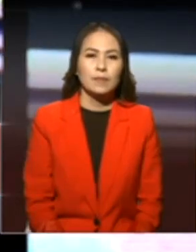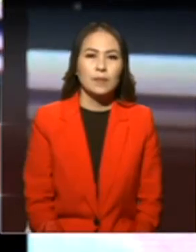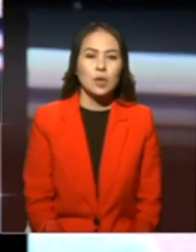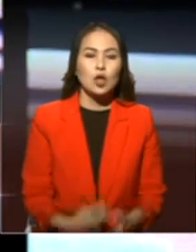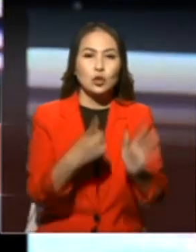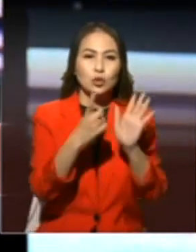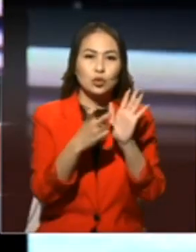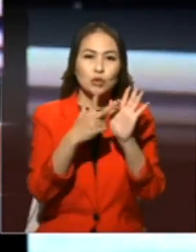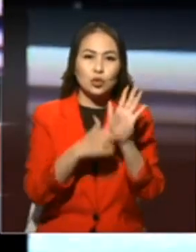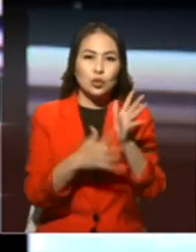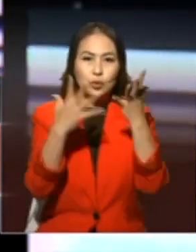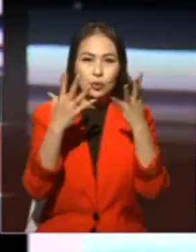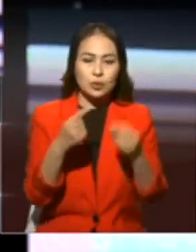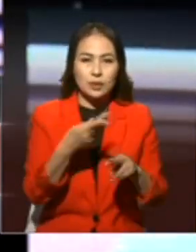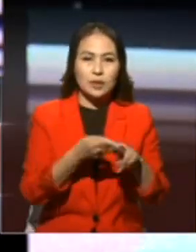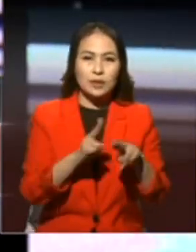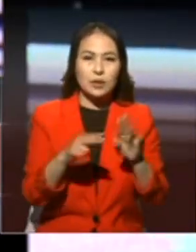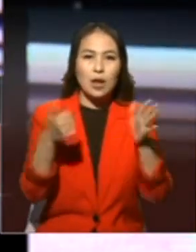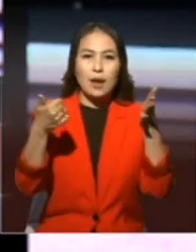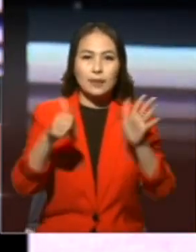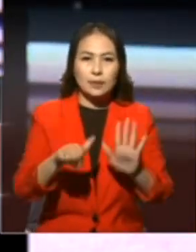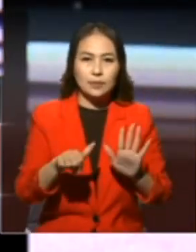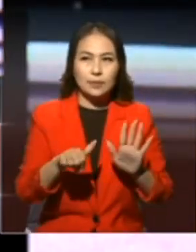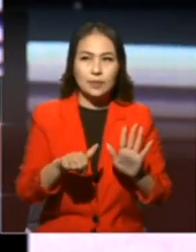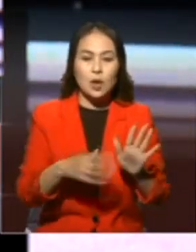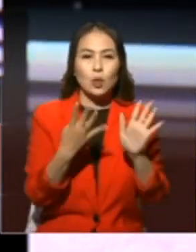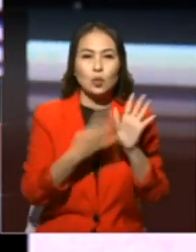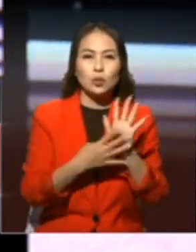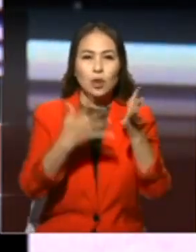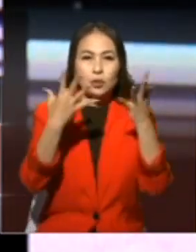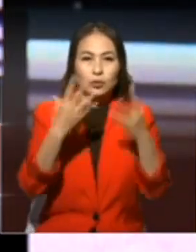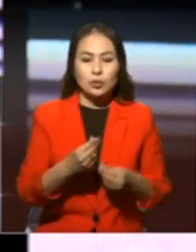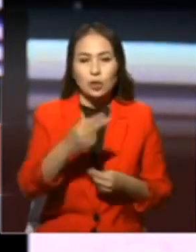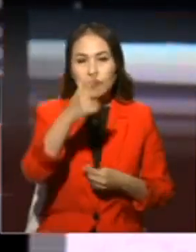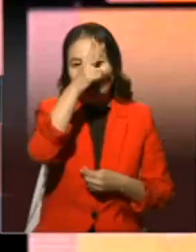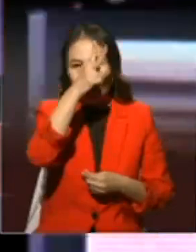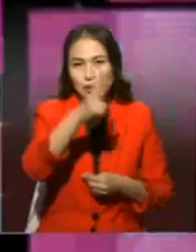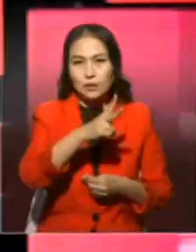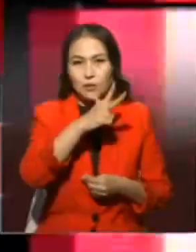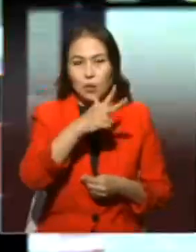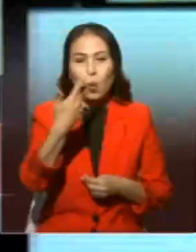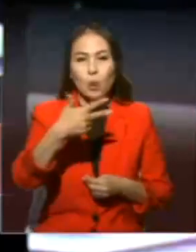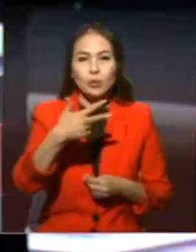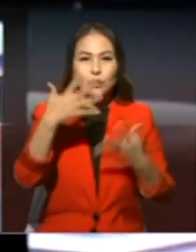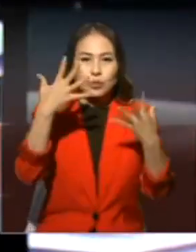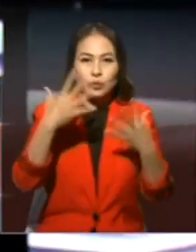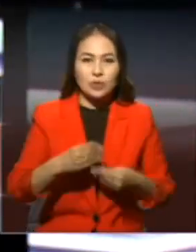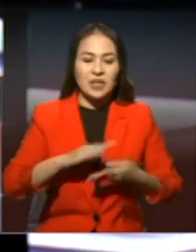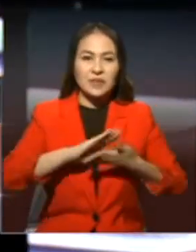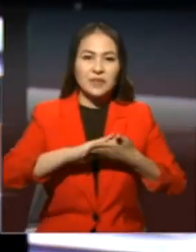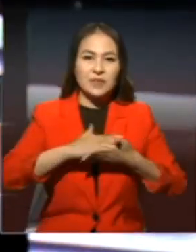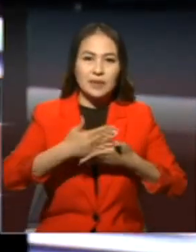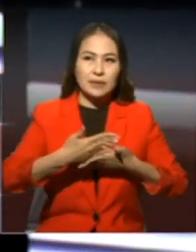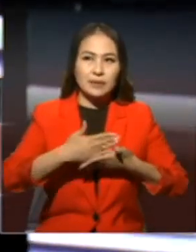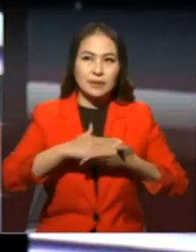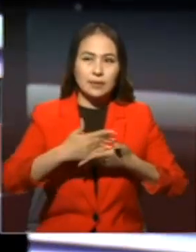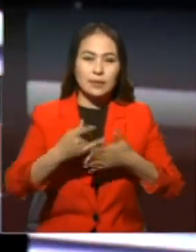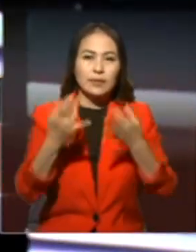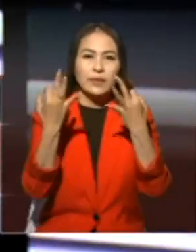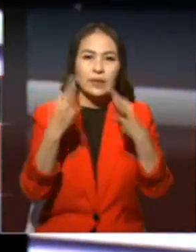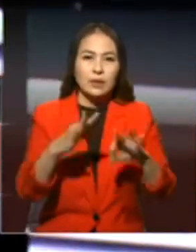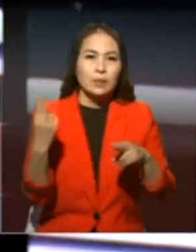180 күн 6 ай. 90 күн 3 ай. 30 күн олар визасы тараптардан